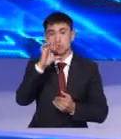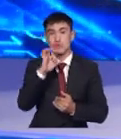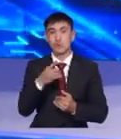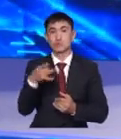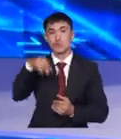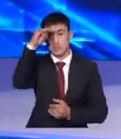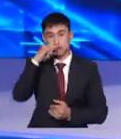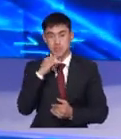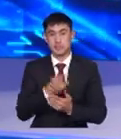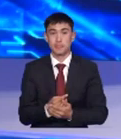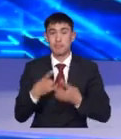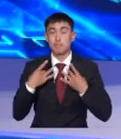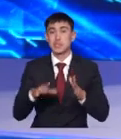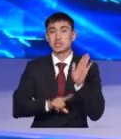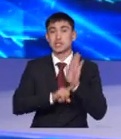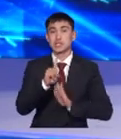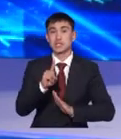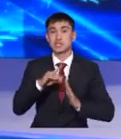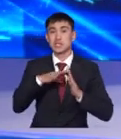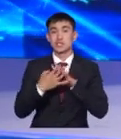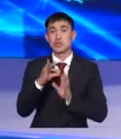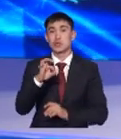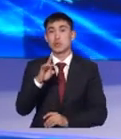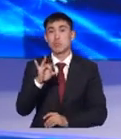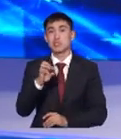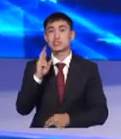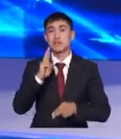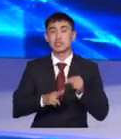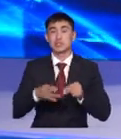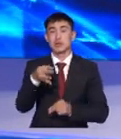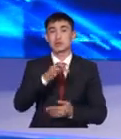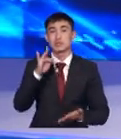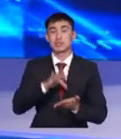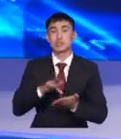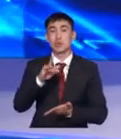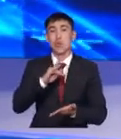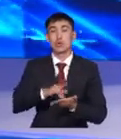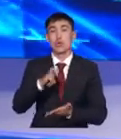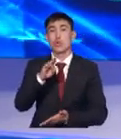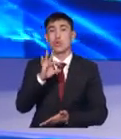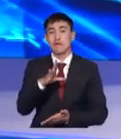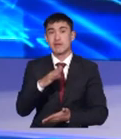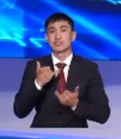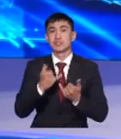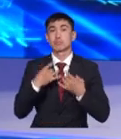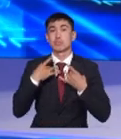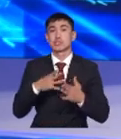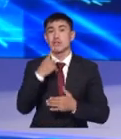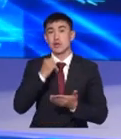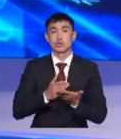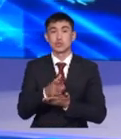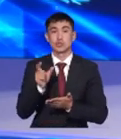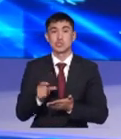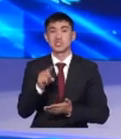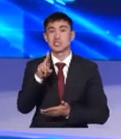символов Республики Казахстан. Празднование началось в селе Утегин-Батыр и завершилось в областном центре городе Кунаев. В честь праздника